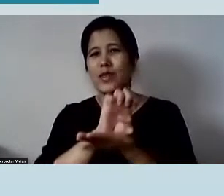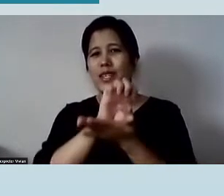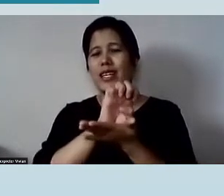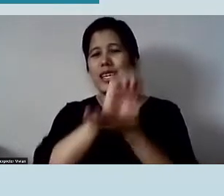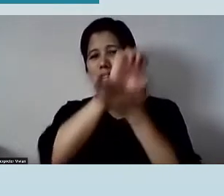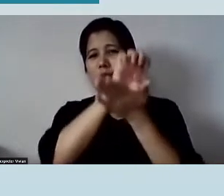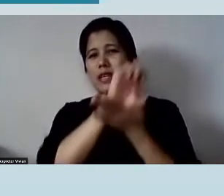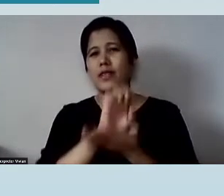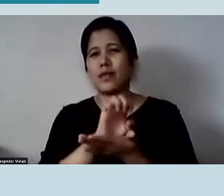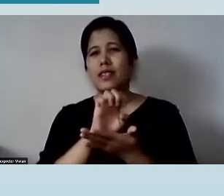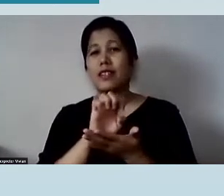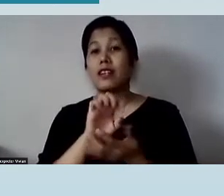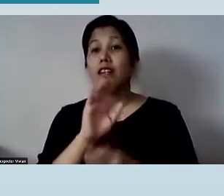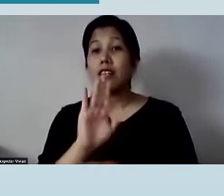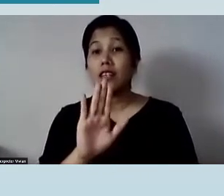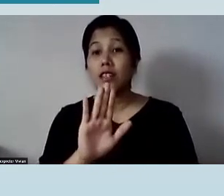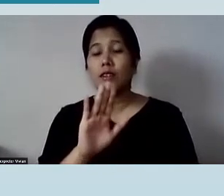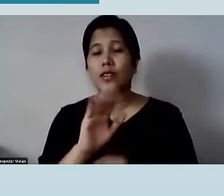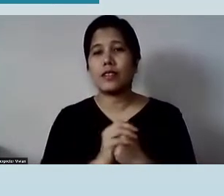ng elevator diyan sa iyong